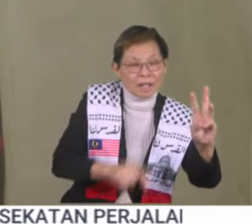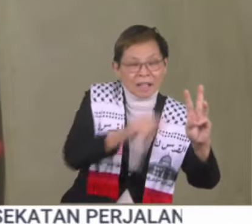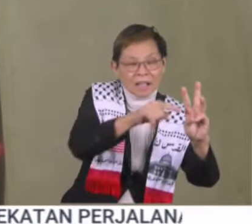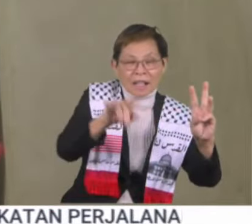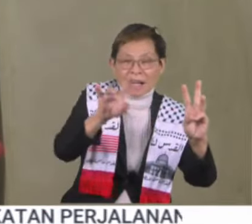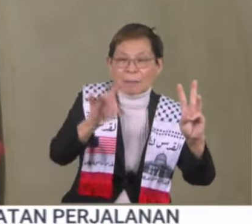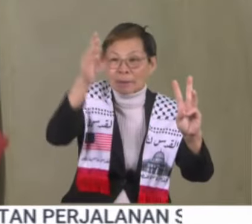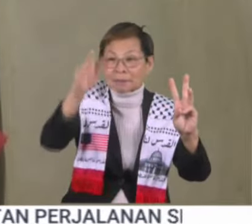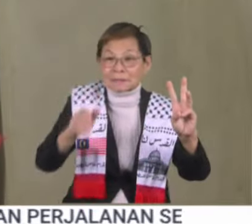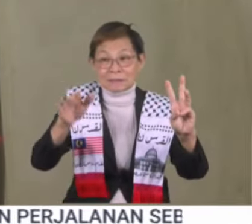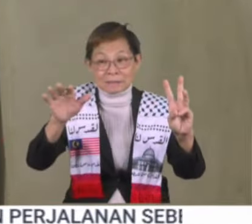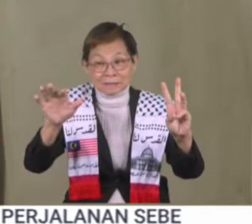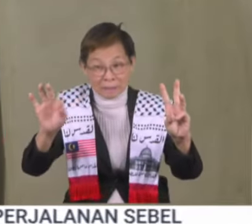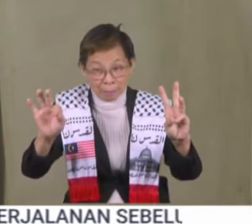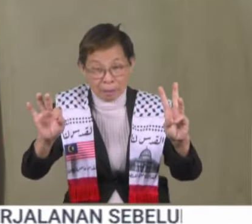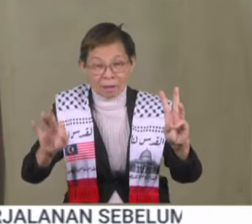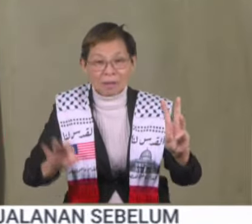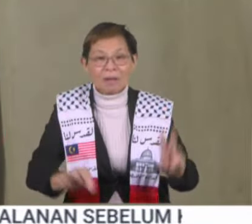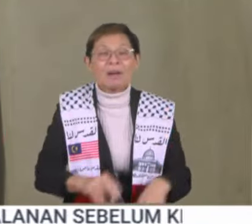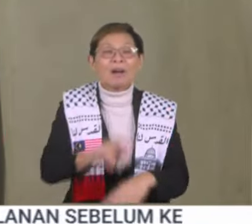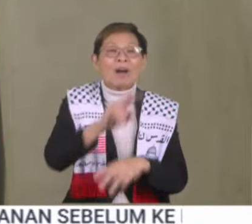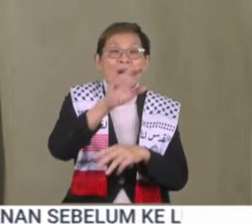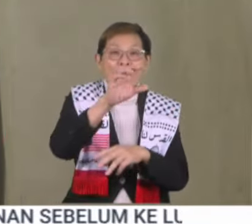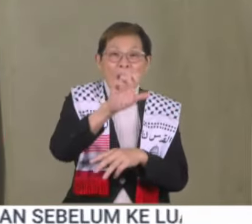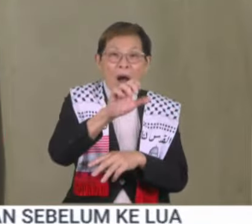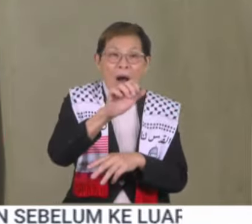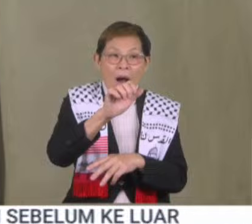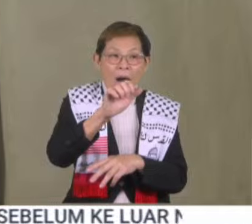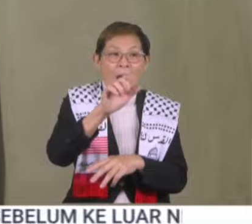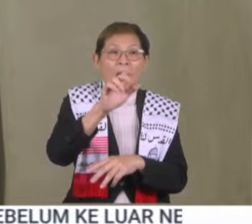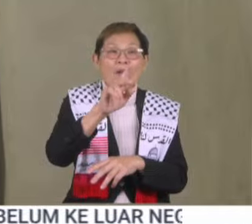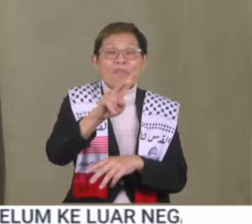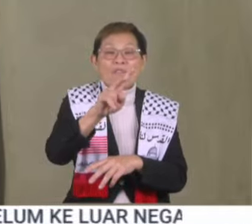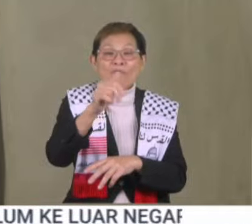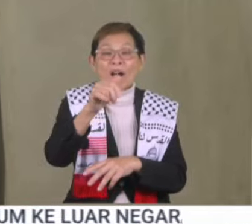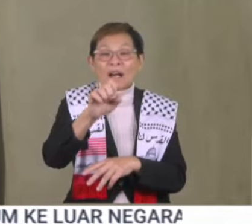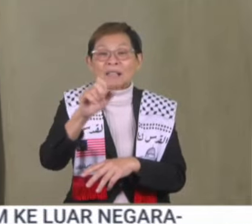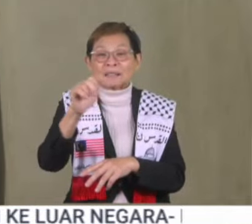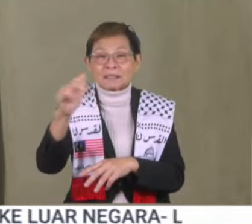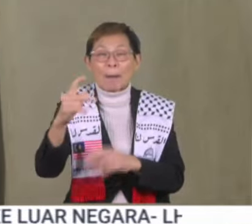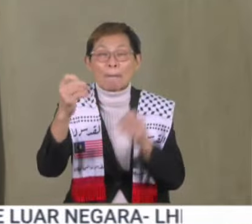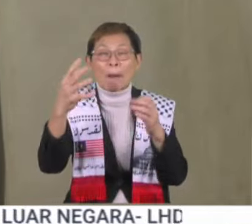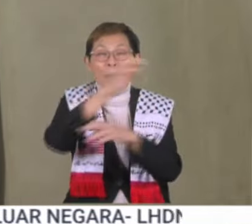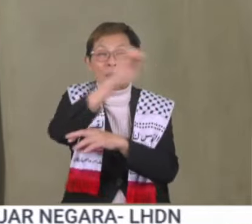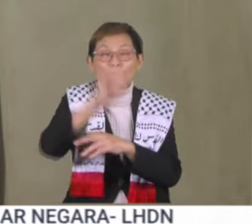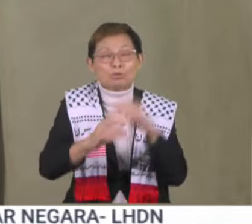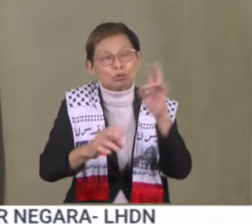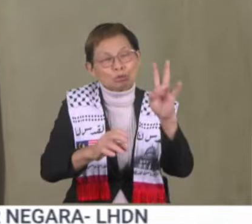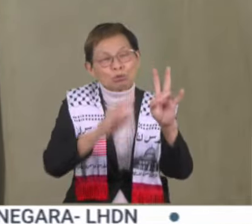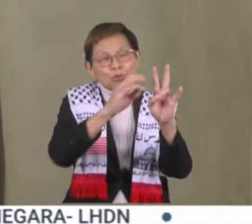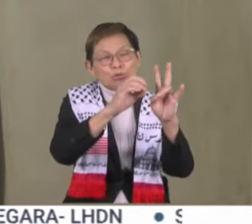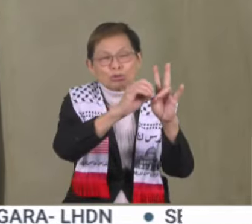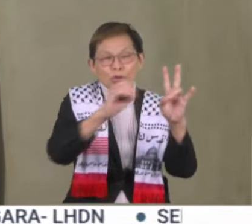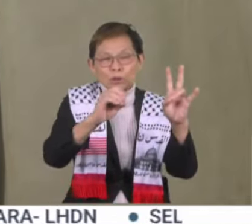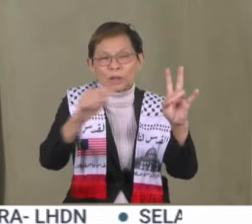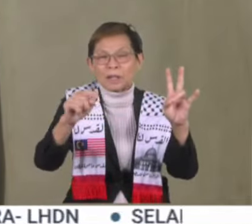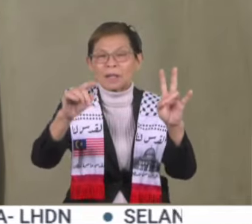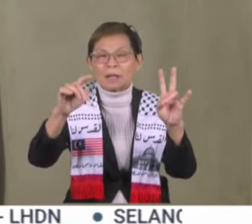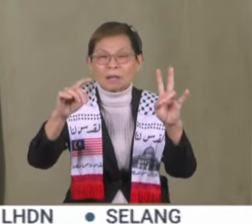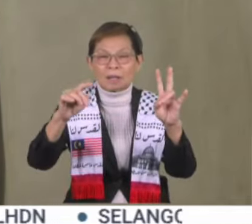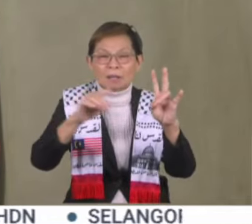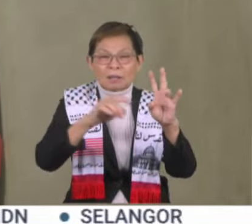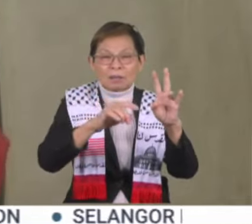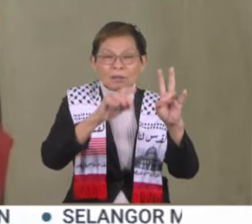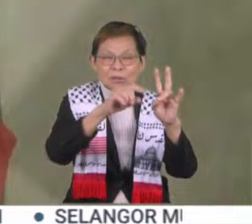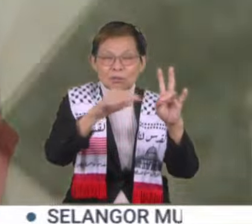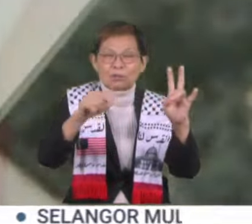hingga 8 September dan Vakasia akan memberikan banyak diskaun sebanyak RM300 hingga RM700 dan di sana banyak